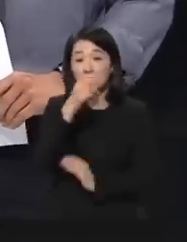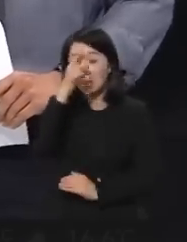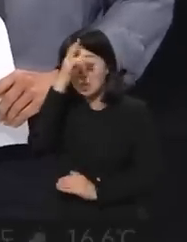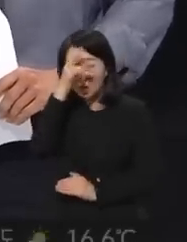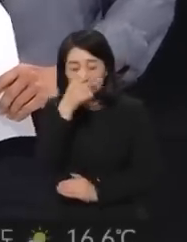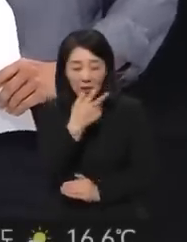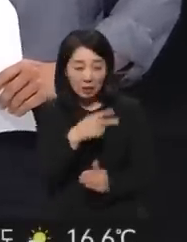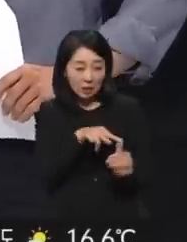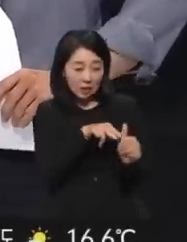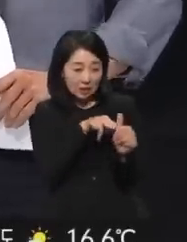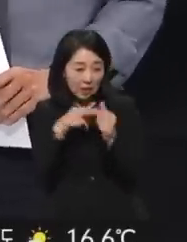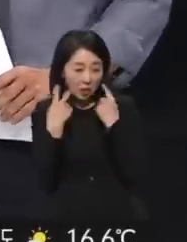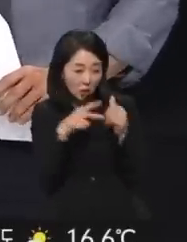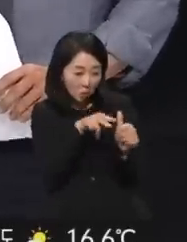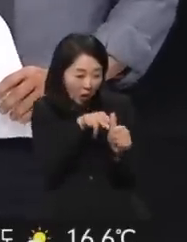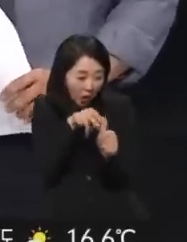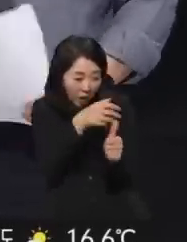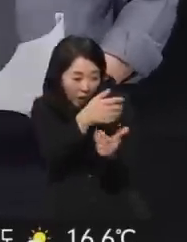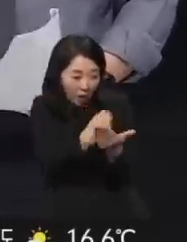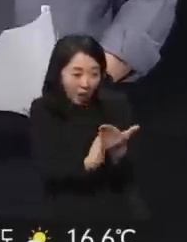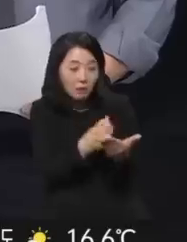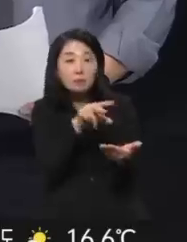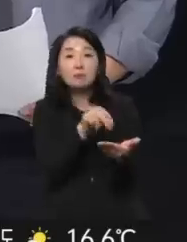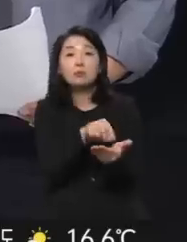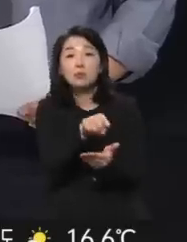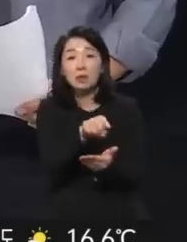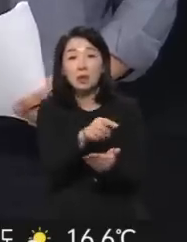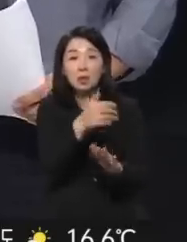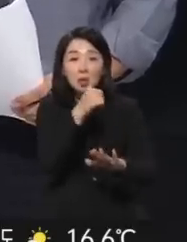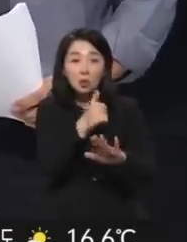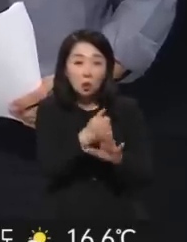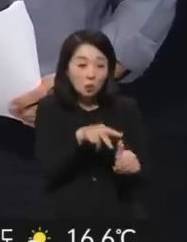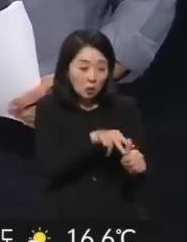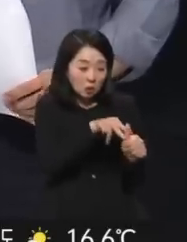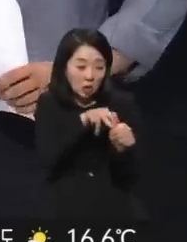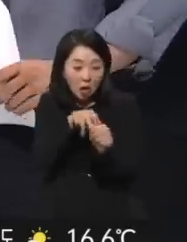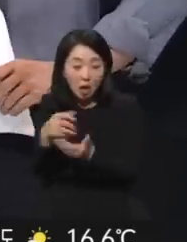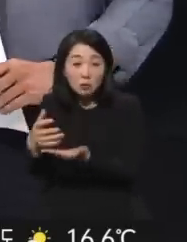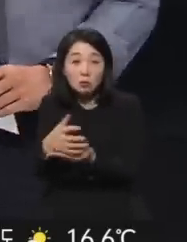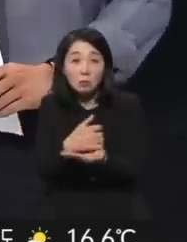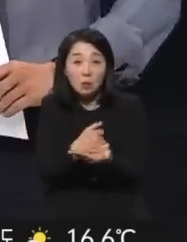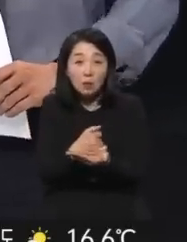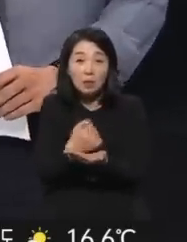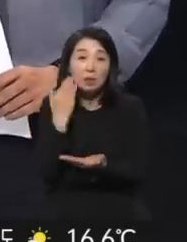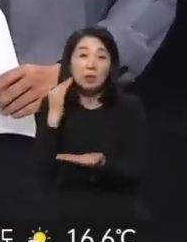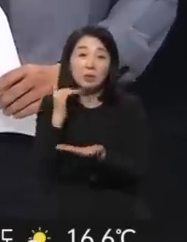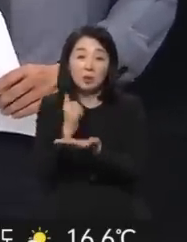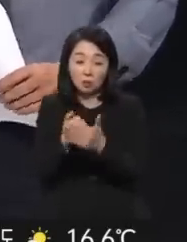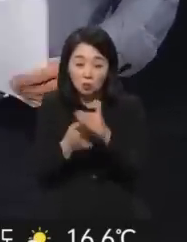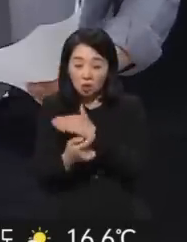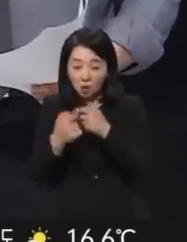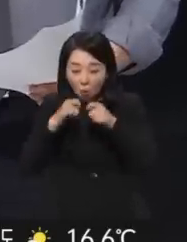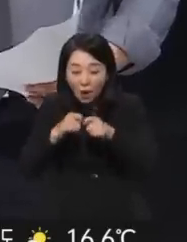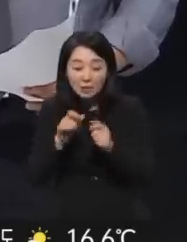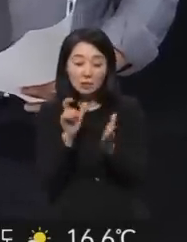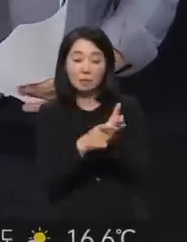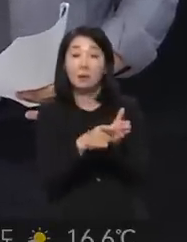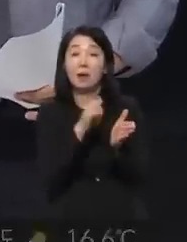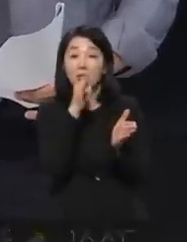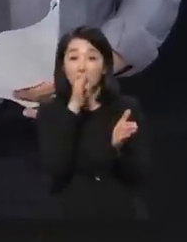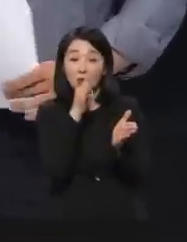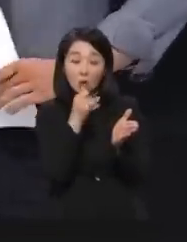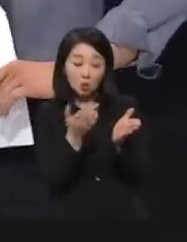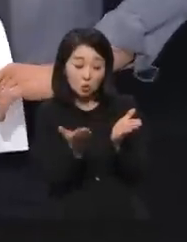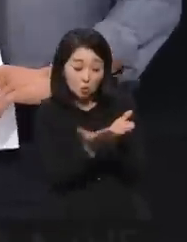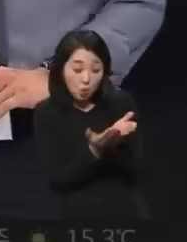문제가 되면서 규정이 생겼죠. 경찰의 정보 수집 범위가 대통령령에 구체적으로 정해져 있는 건데요. 이 규정에 비춰봤을